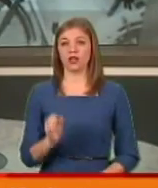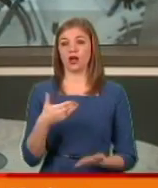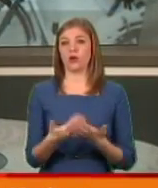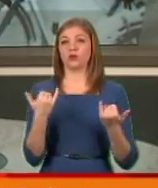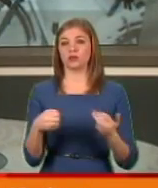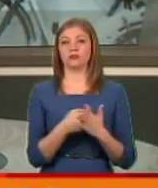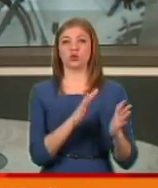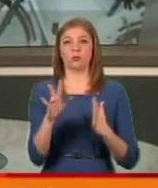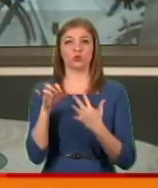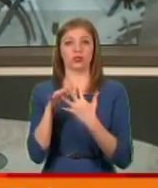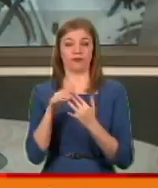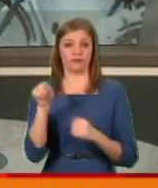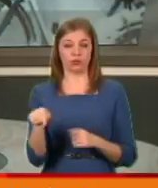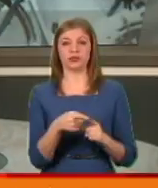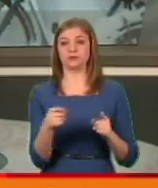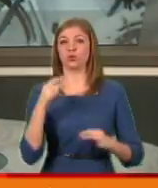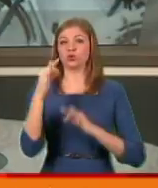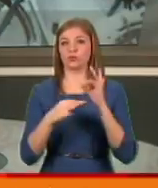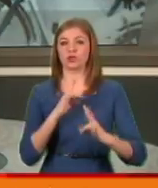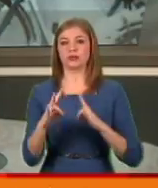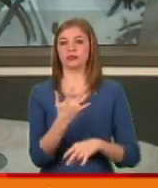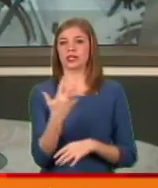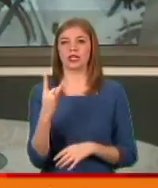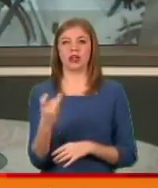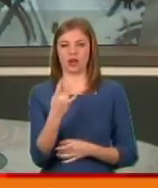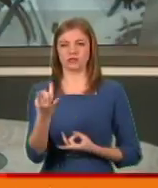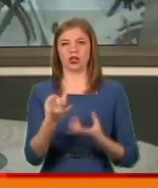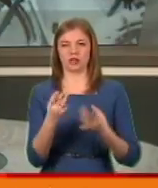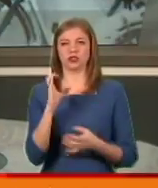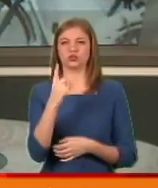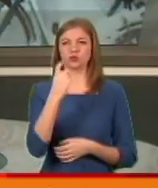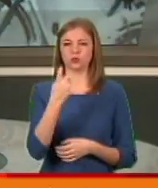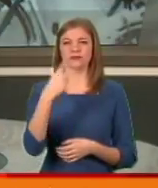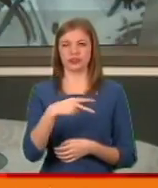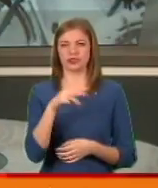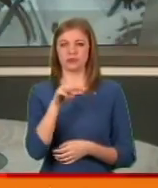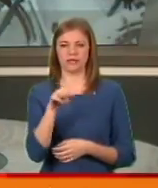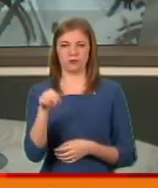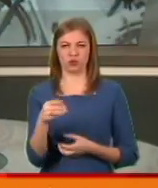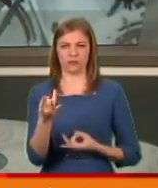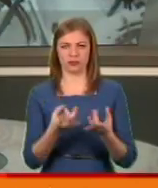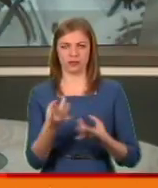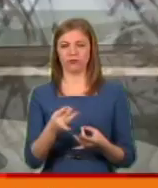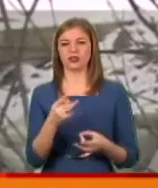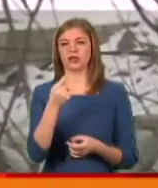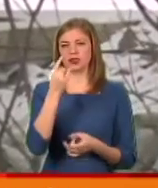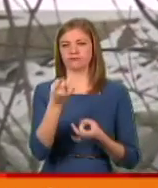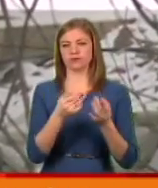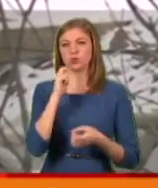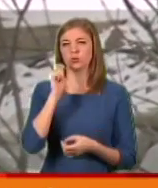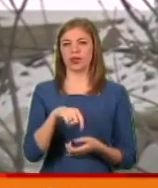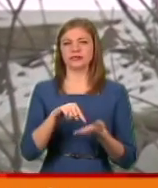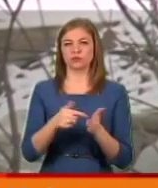А от тепер до подій на фронті. Протягом доби терористи кілька разів гатили зі 120-міліметрових мінометів. Поцілили